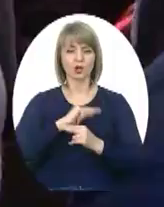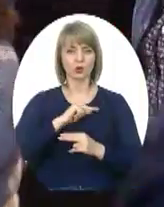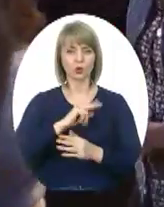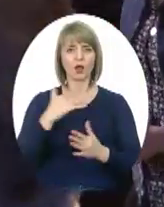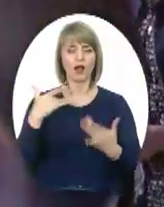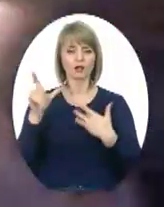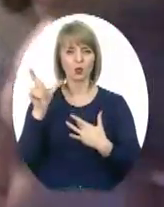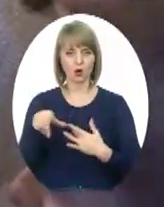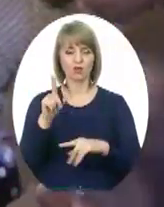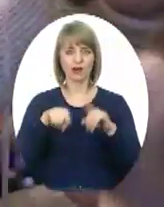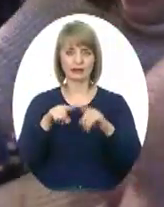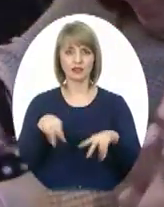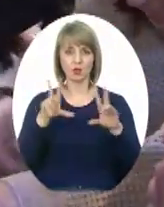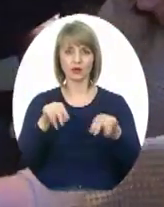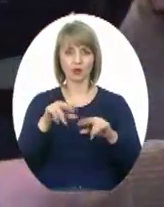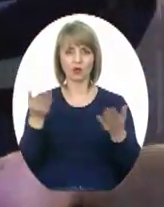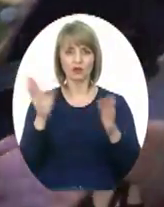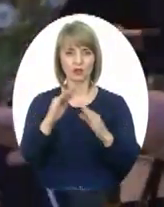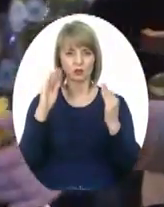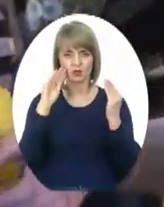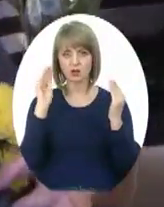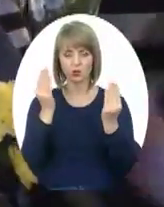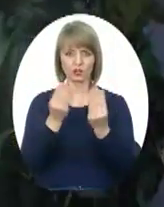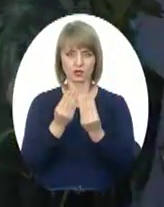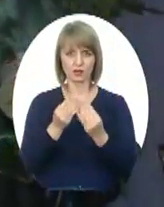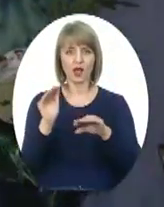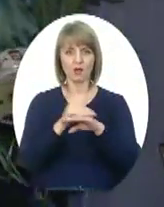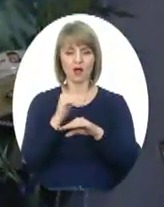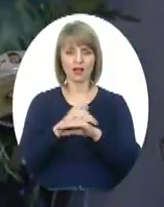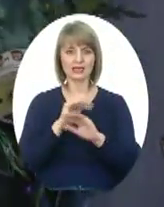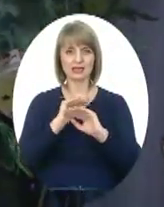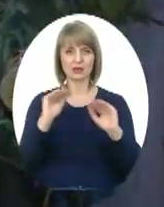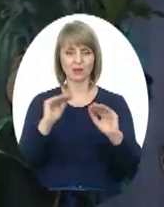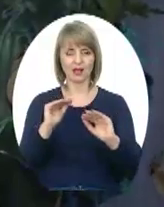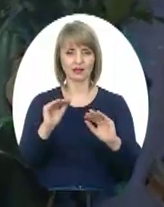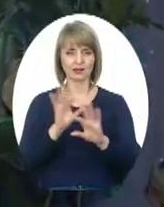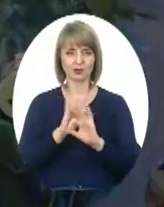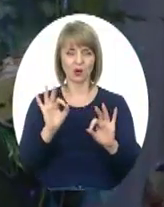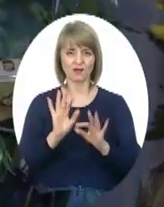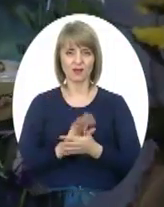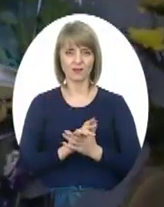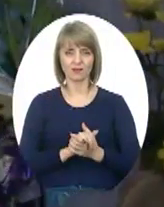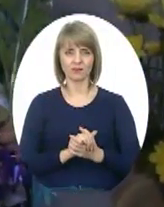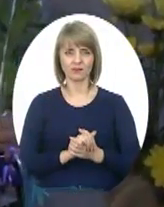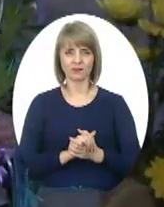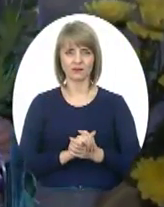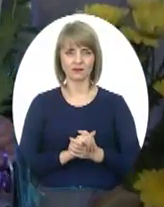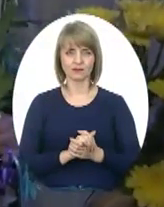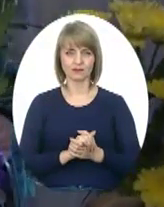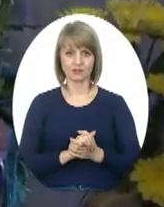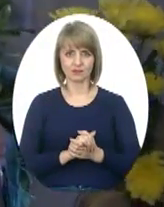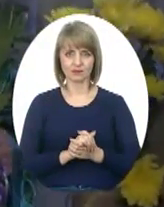что невероятный труд актеров, их родителей и педагогов остается за кулисами. Молодцы, ребята, здорово, здорово.